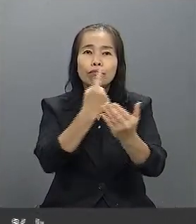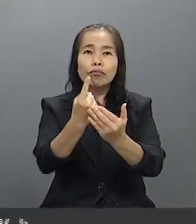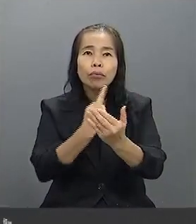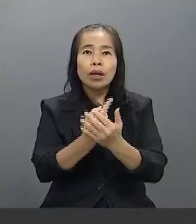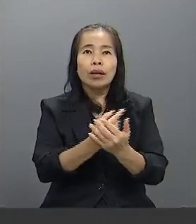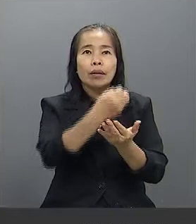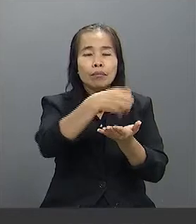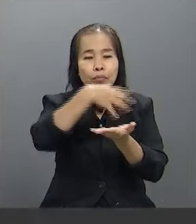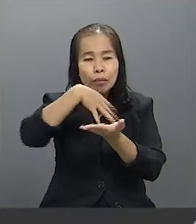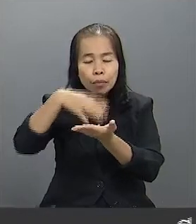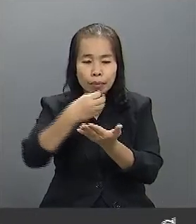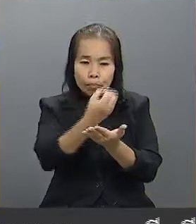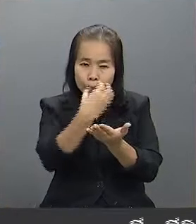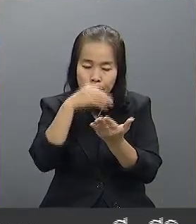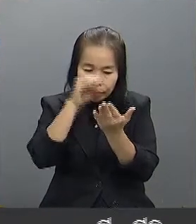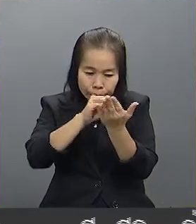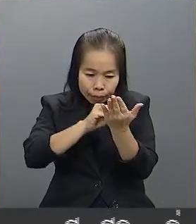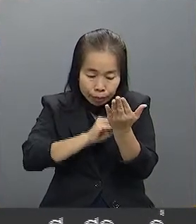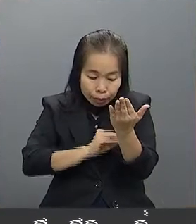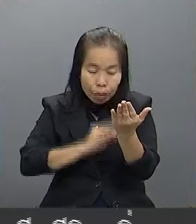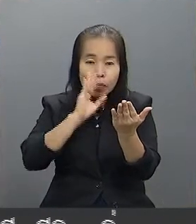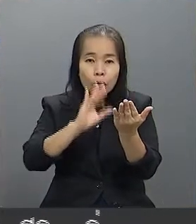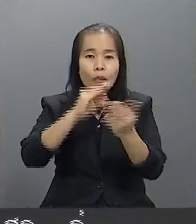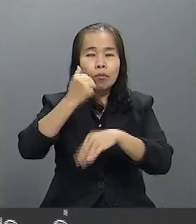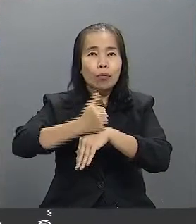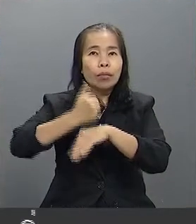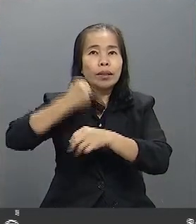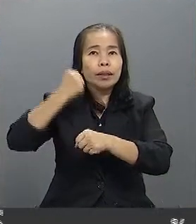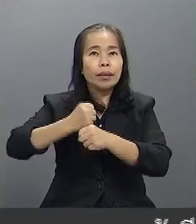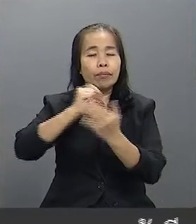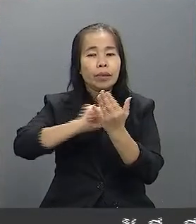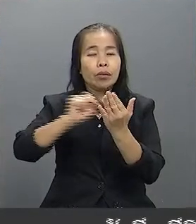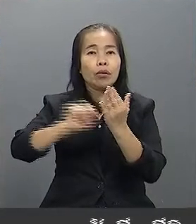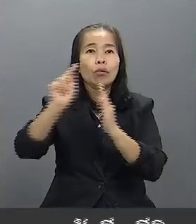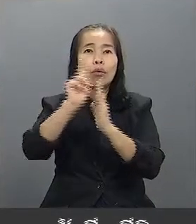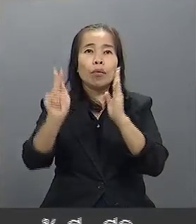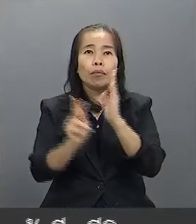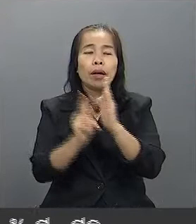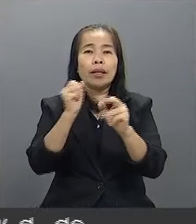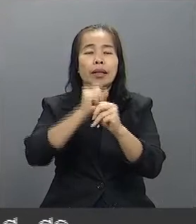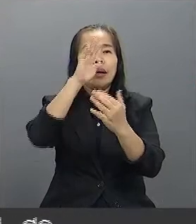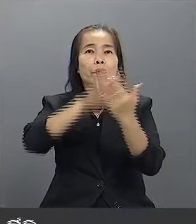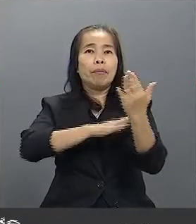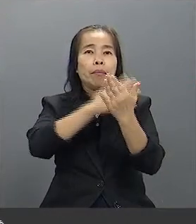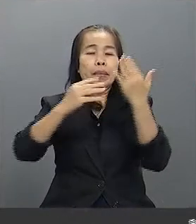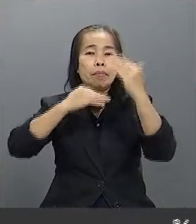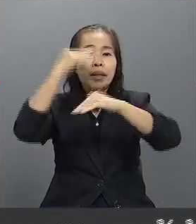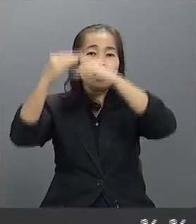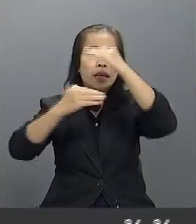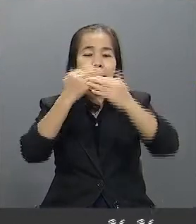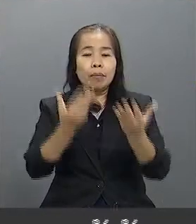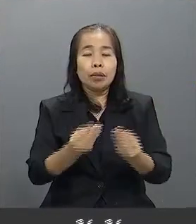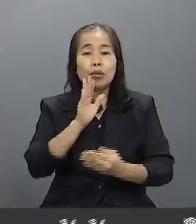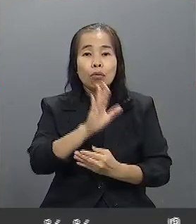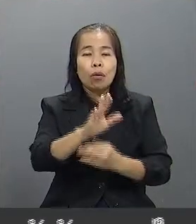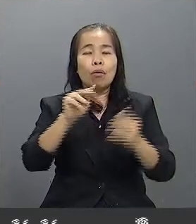จัดทำร่างข้อกำหนดของผู้ว่าจ้างหรือทีโออาร์จัดทำแผนแม่บทการพัฒนาและพื้นที่เฉพาะกิจเมืองต้นแบบสามเหลี่ยมมั่นคงมั่ง